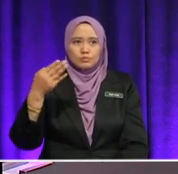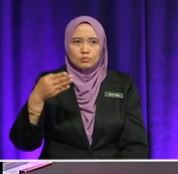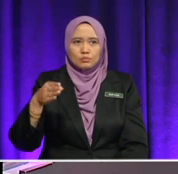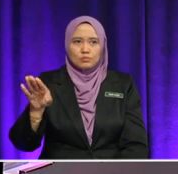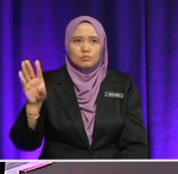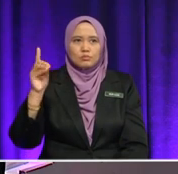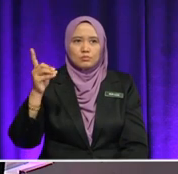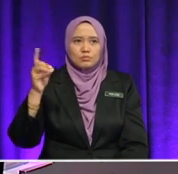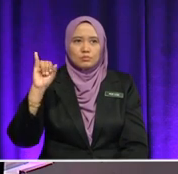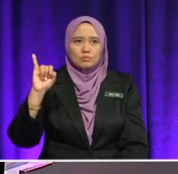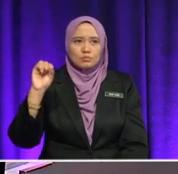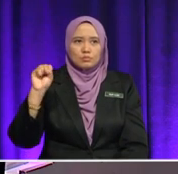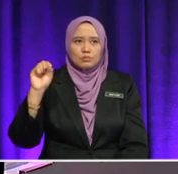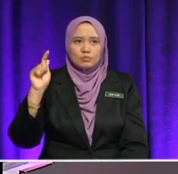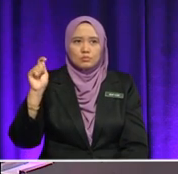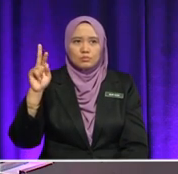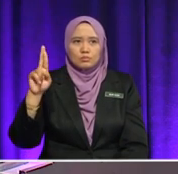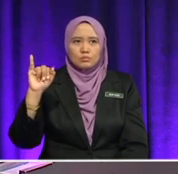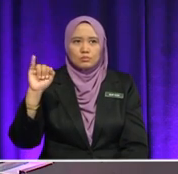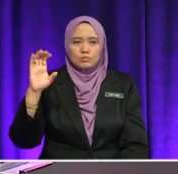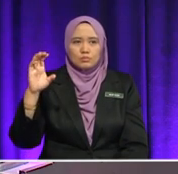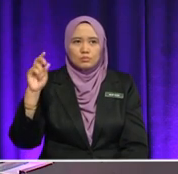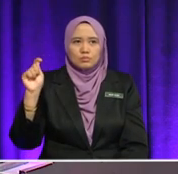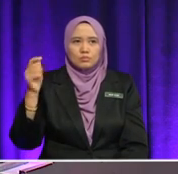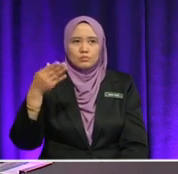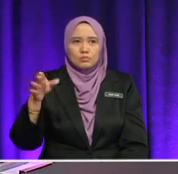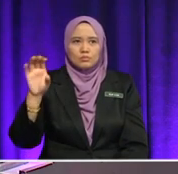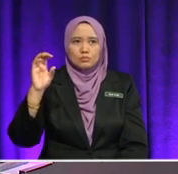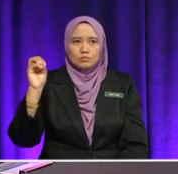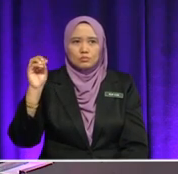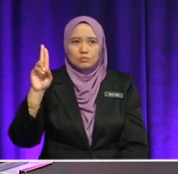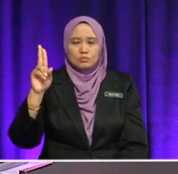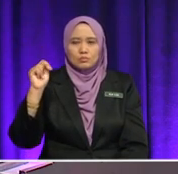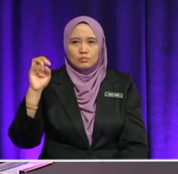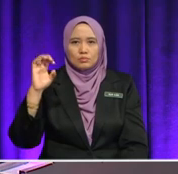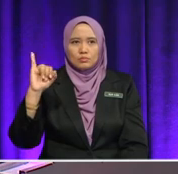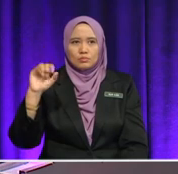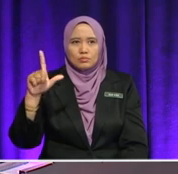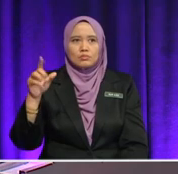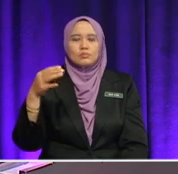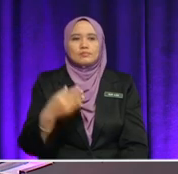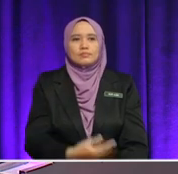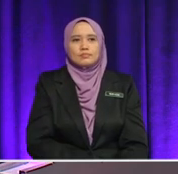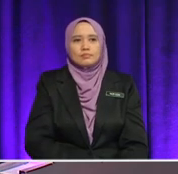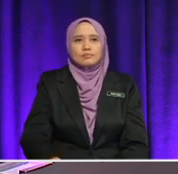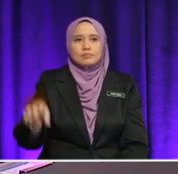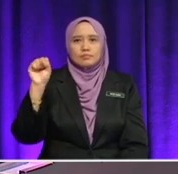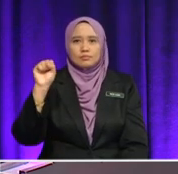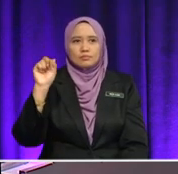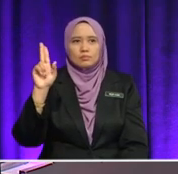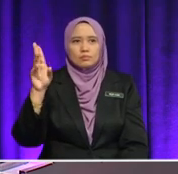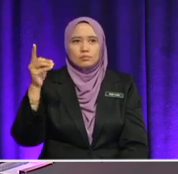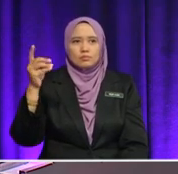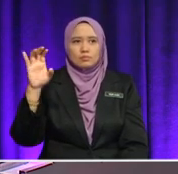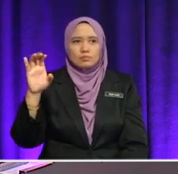Pada tahun 1957 1 tahun selepas tempat tadi kucing maka berlaku binaraga di sibuk